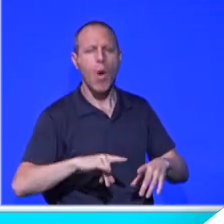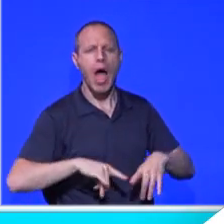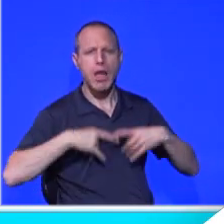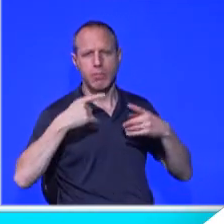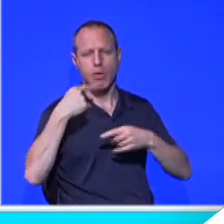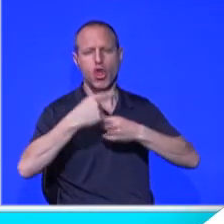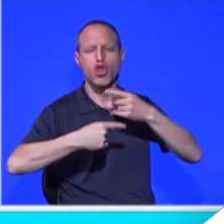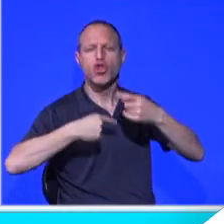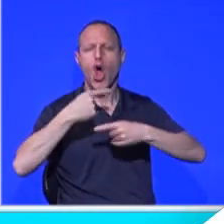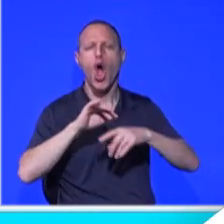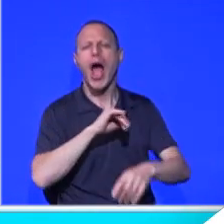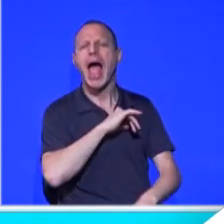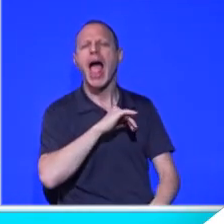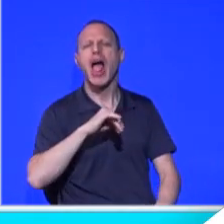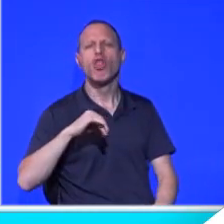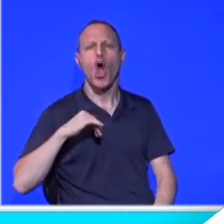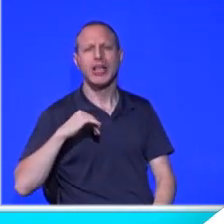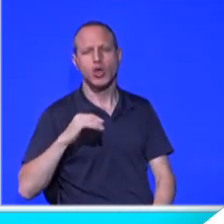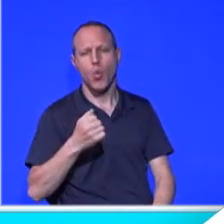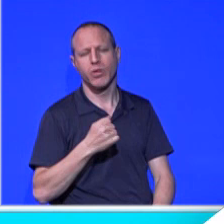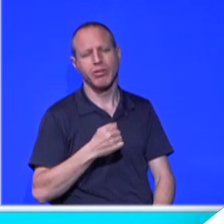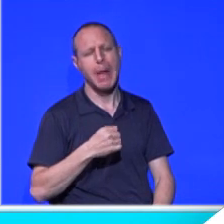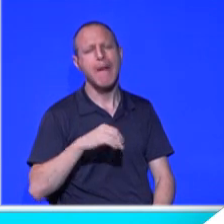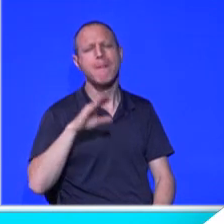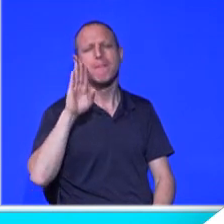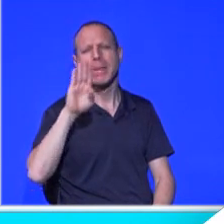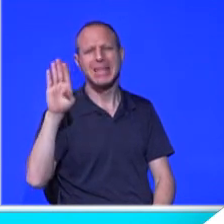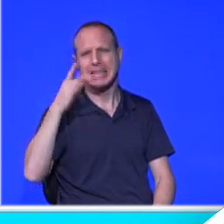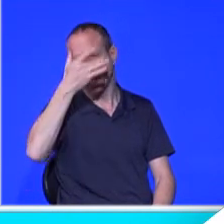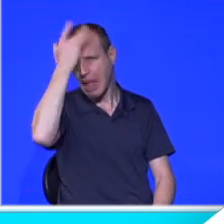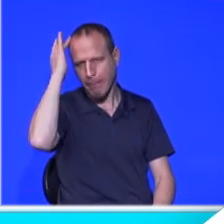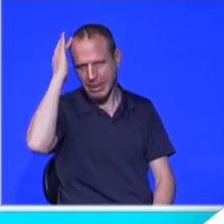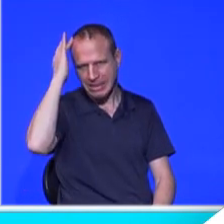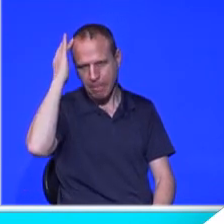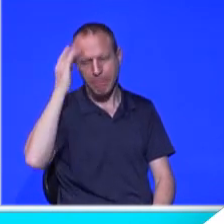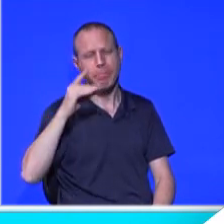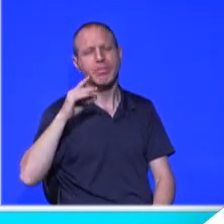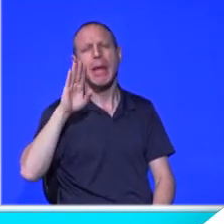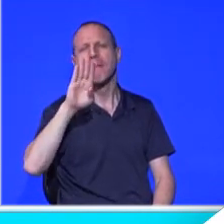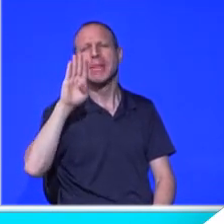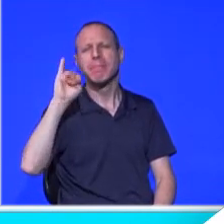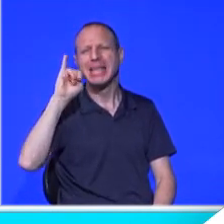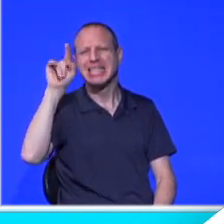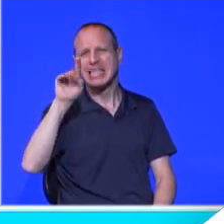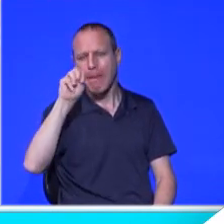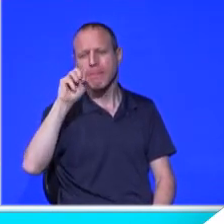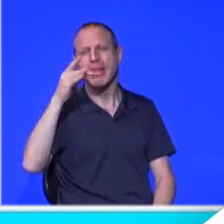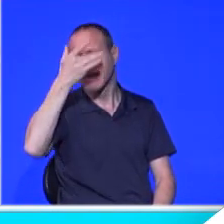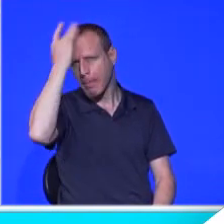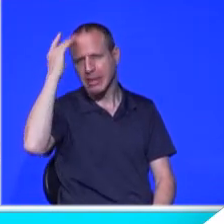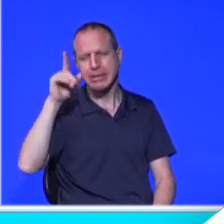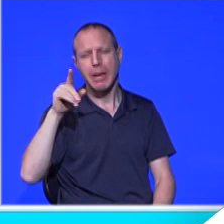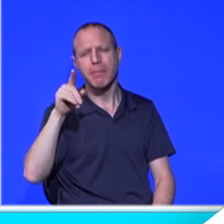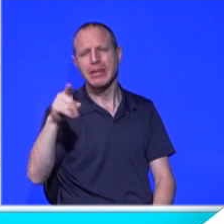האנוכיות. הביביזם והטרמפיזם זה הביטוי העליון של אנשים שמצלמים את עצמם,